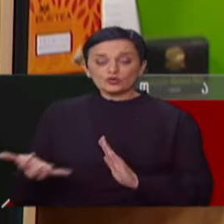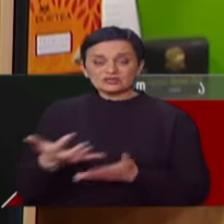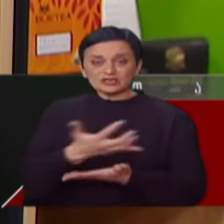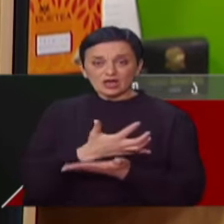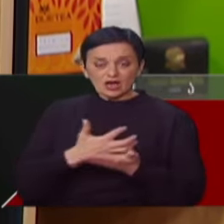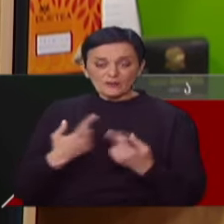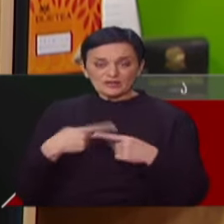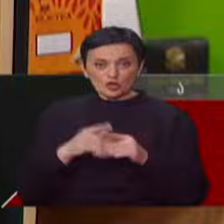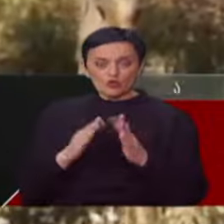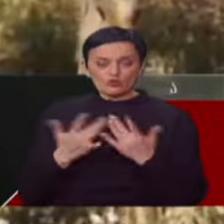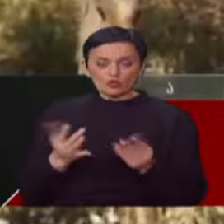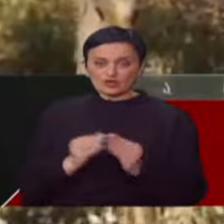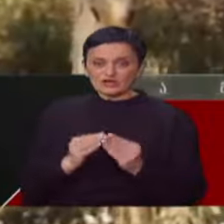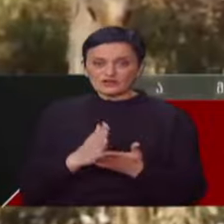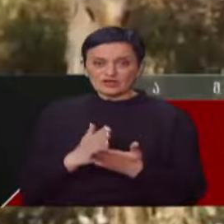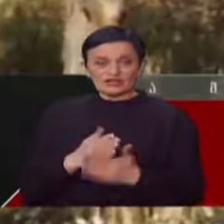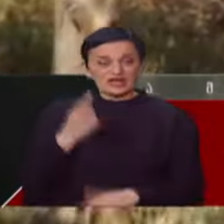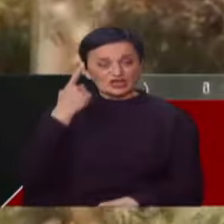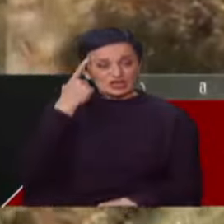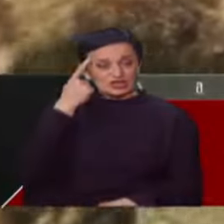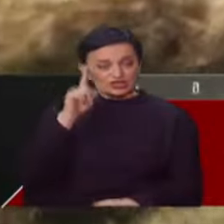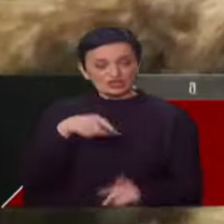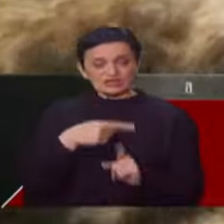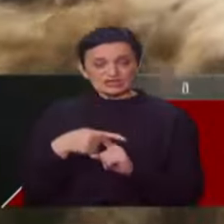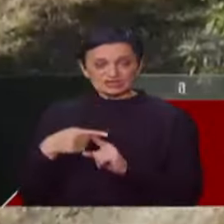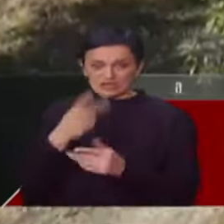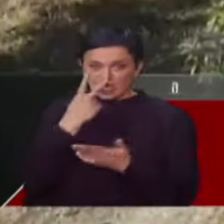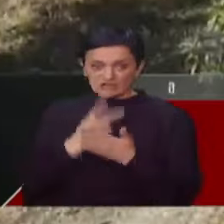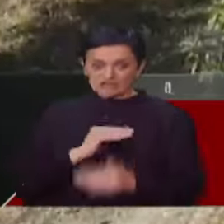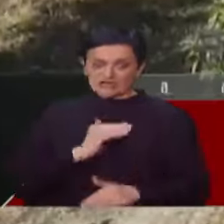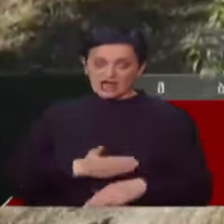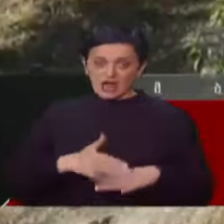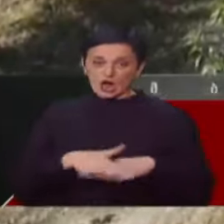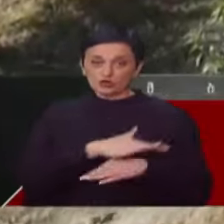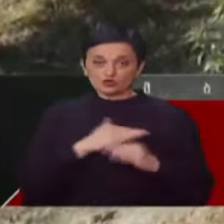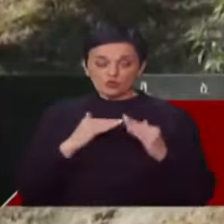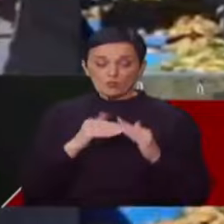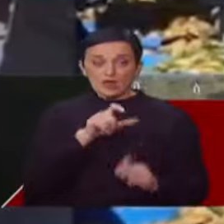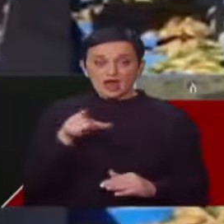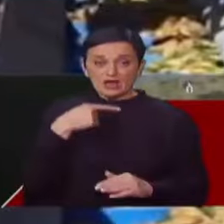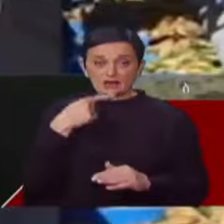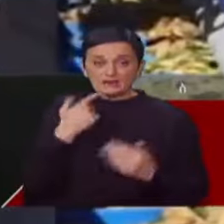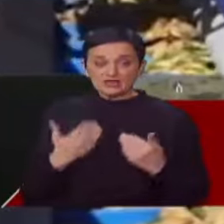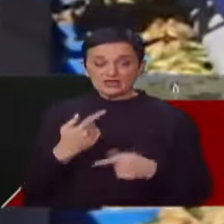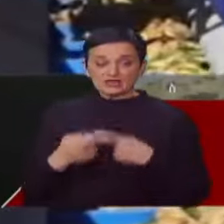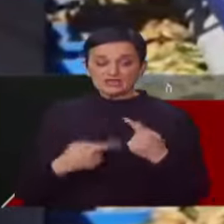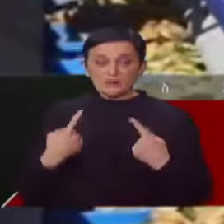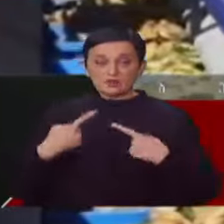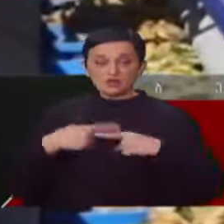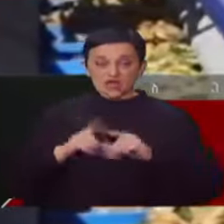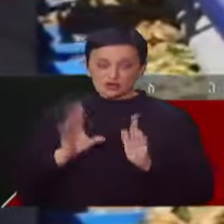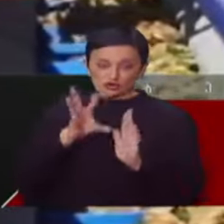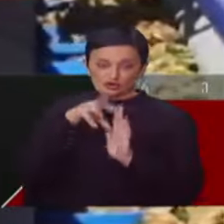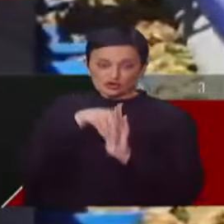მოთხოვნა კვლავ არსებობს. ინიციატივას დადებითად ხვდება კერძო სექტორი. Ფერმერების თქმით, თანამედროვე ტექნოლოგიების